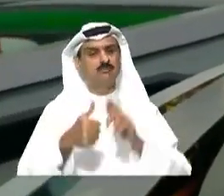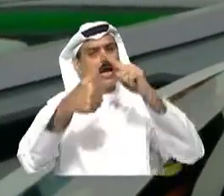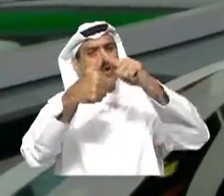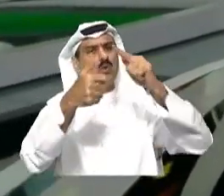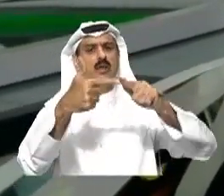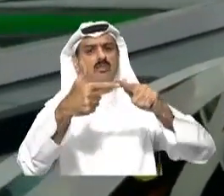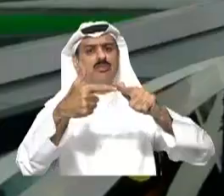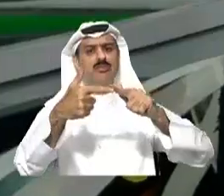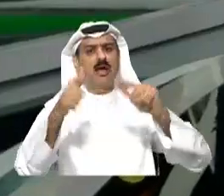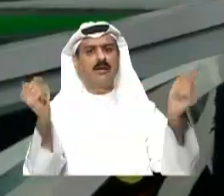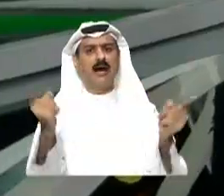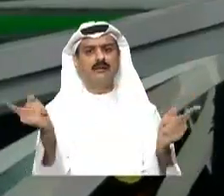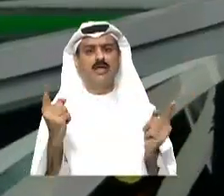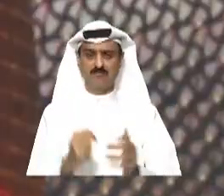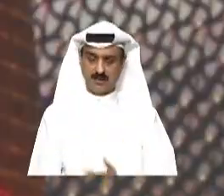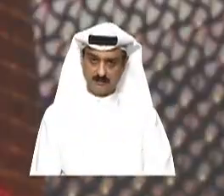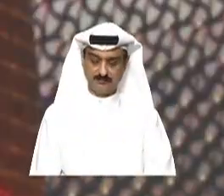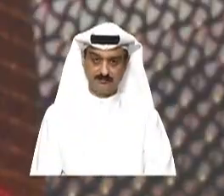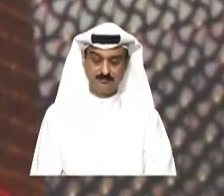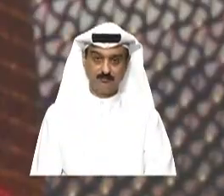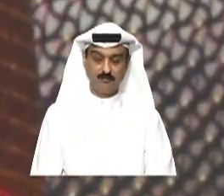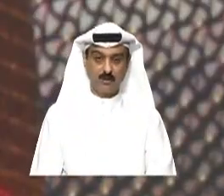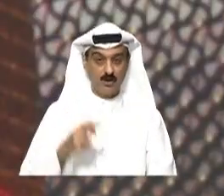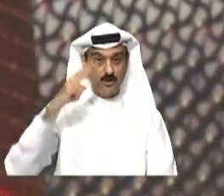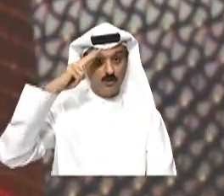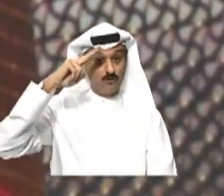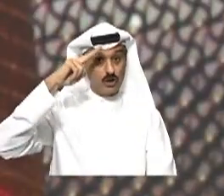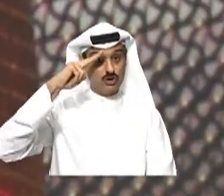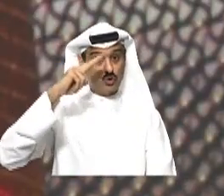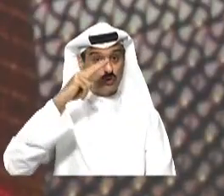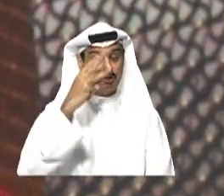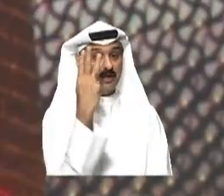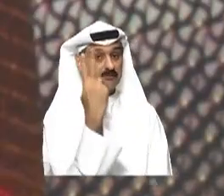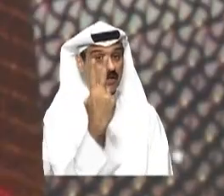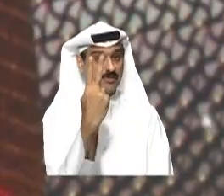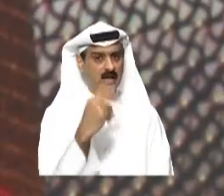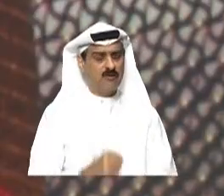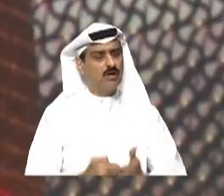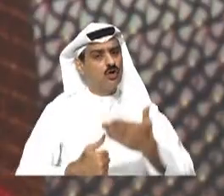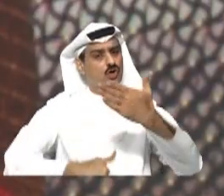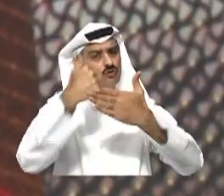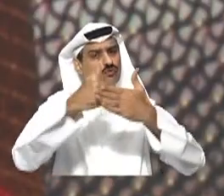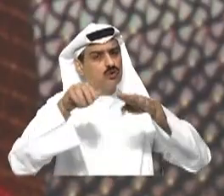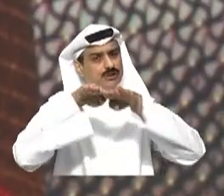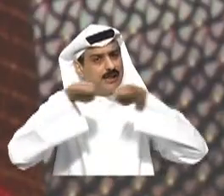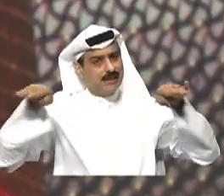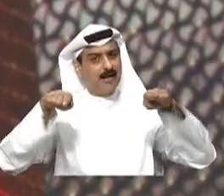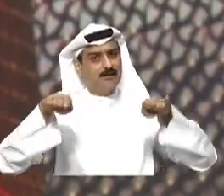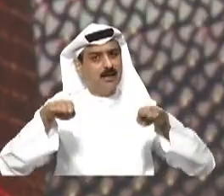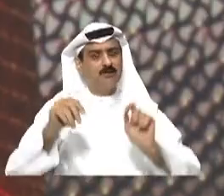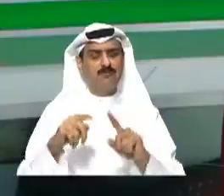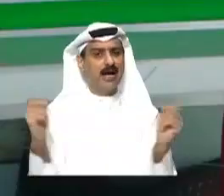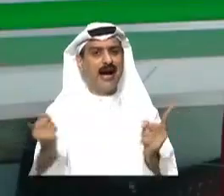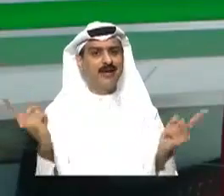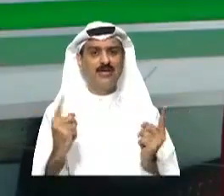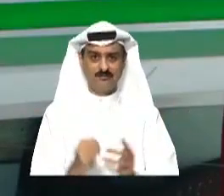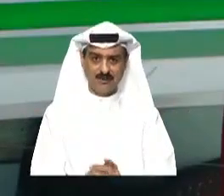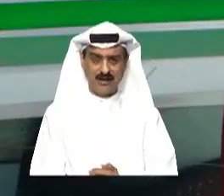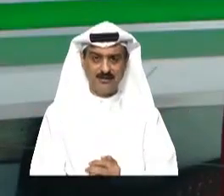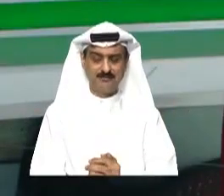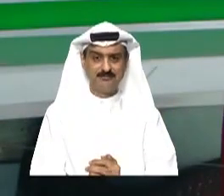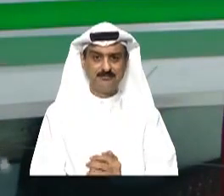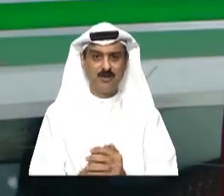المنتخب السعودي عنده فرصتين مثل ما تفضلت، نعم. يفوز في مباراة يتأهل عن طريق هذه المجموعة للدور الثاني، عنده